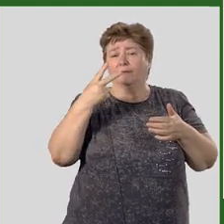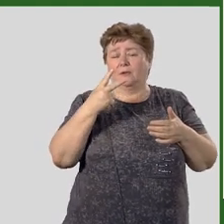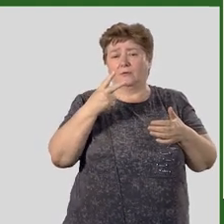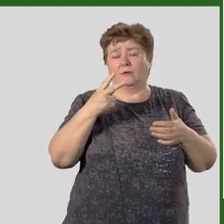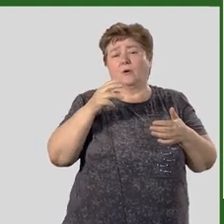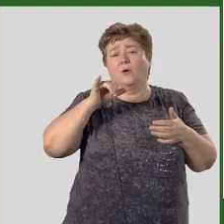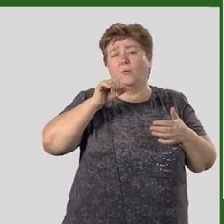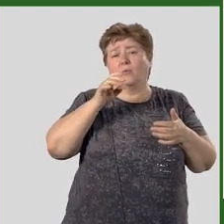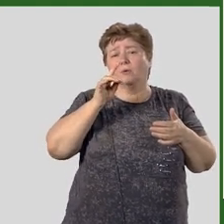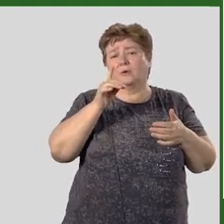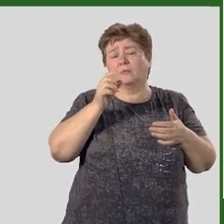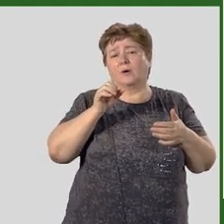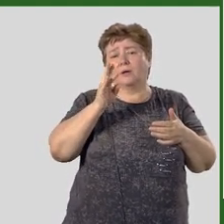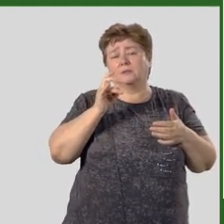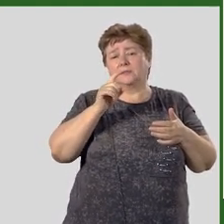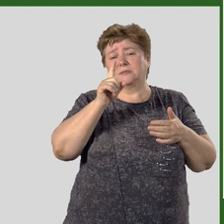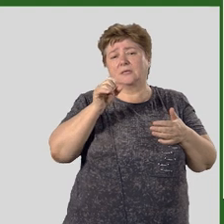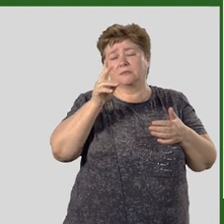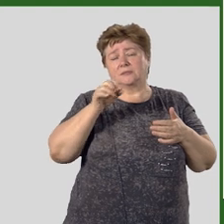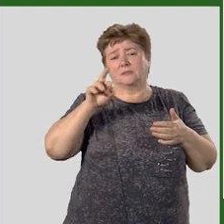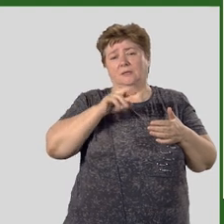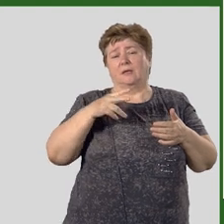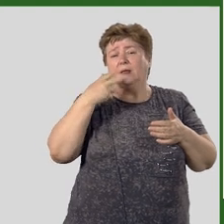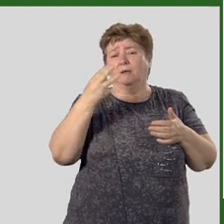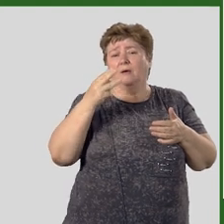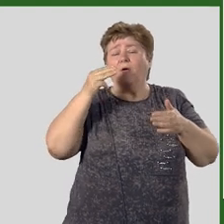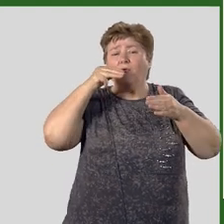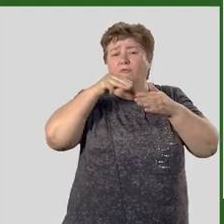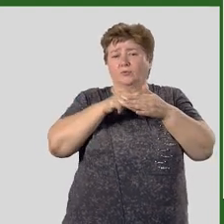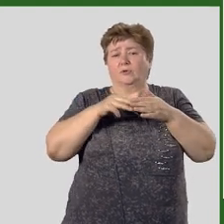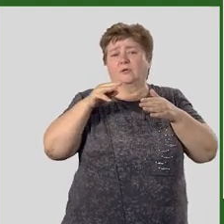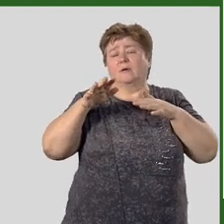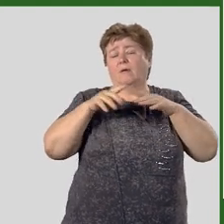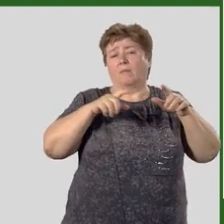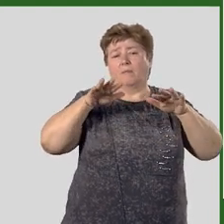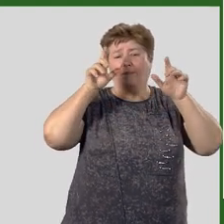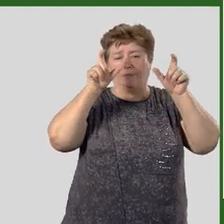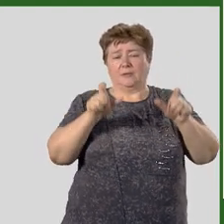второму – урбанизация, третьему – внутренняя миграция,